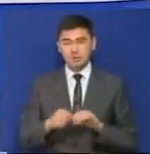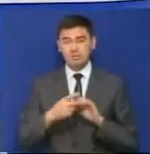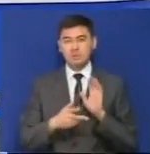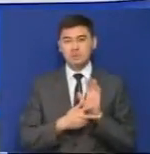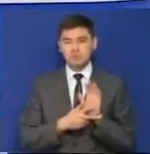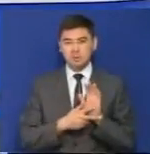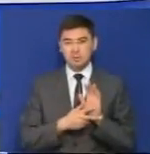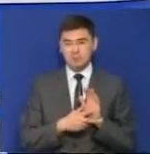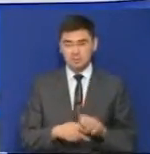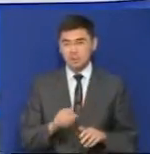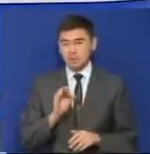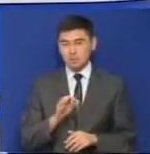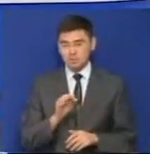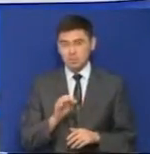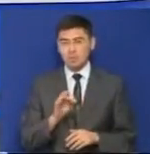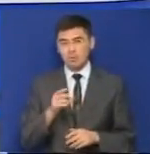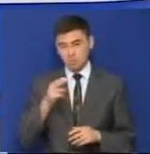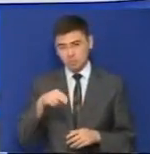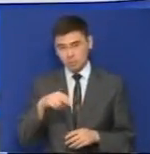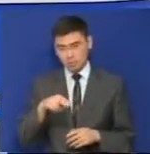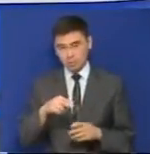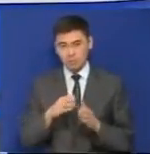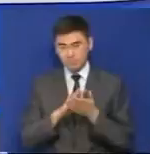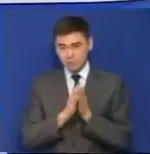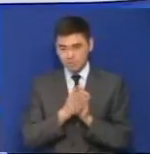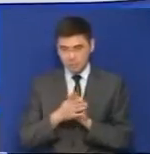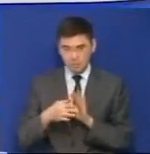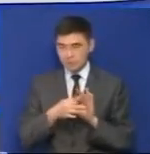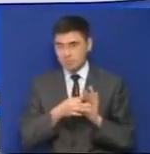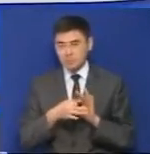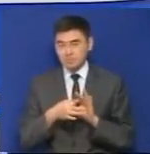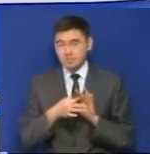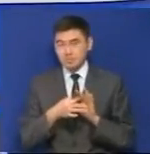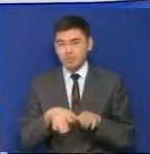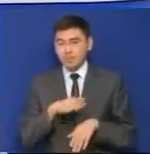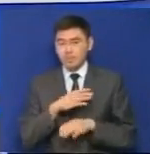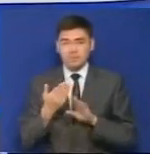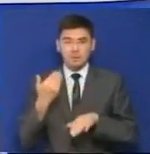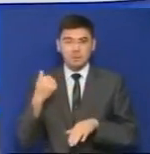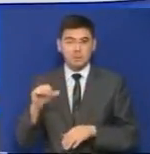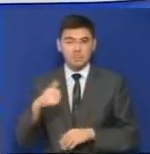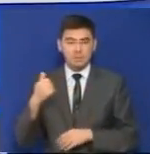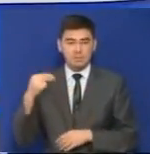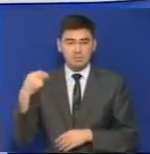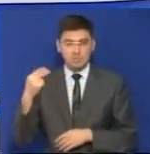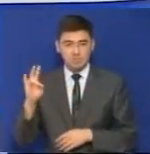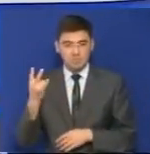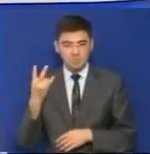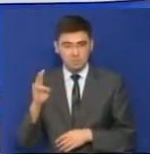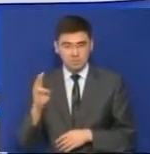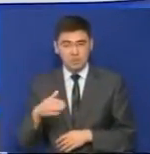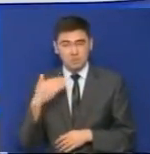18 қазан рухани келісім күні. Айтулы күн 1992 жылы Қазақстан Республикасы тұңғыш президенті